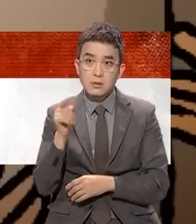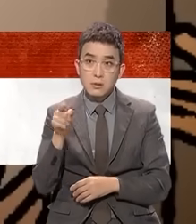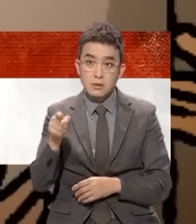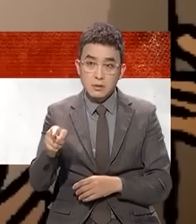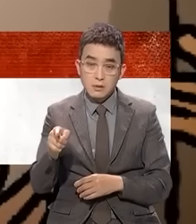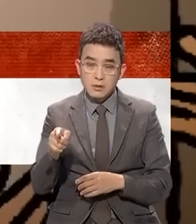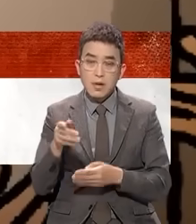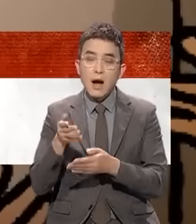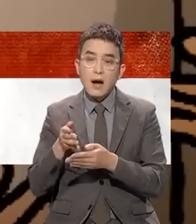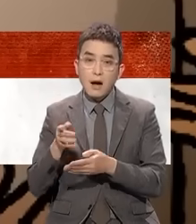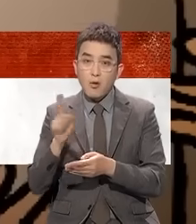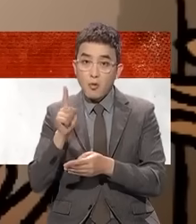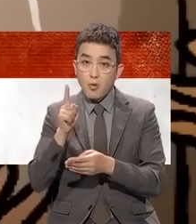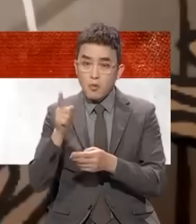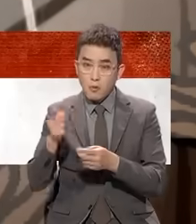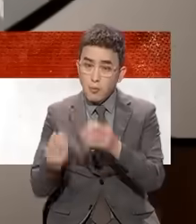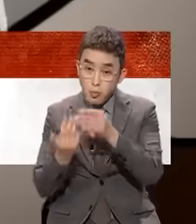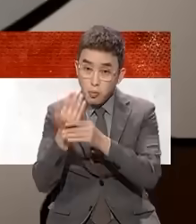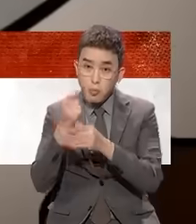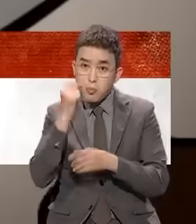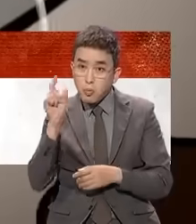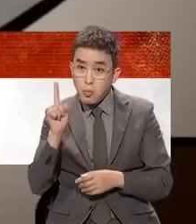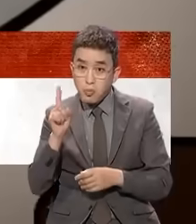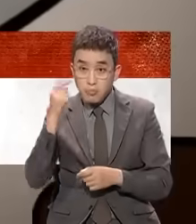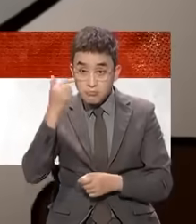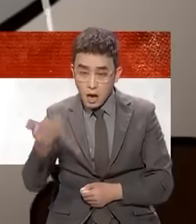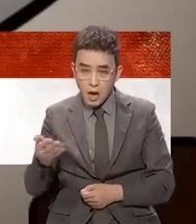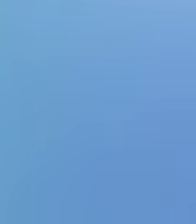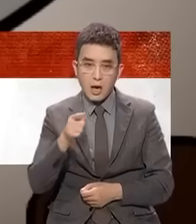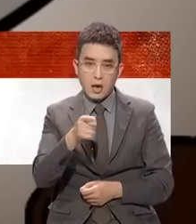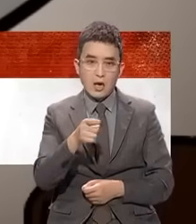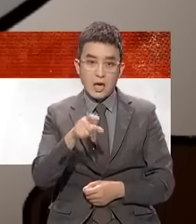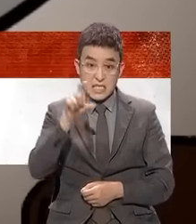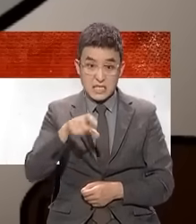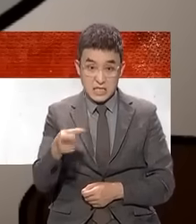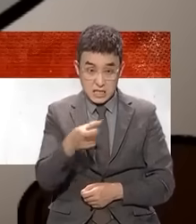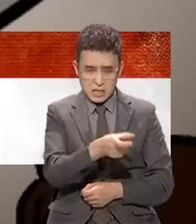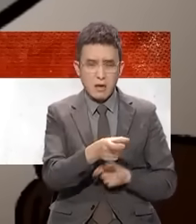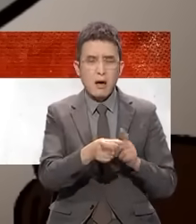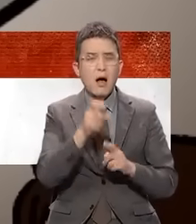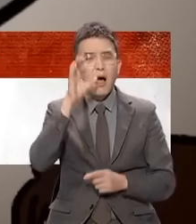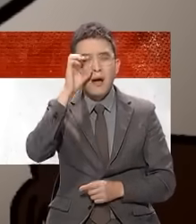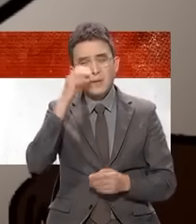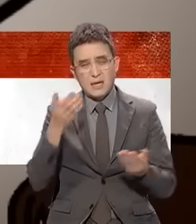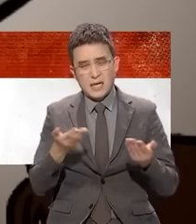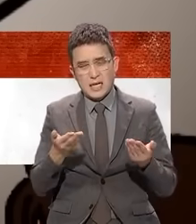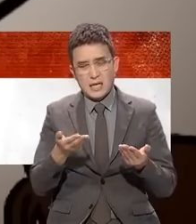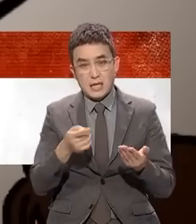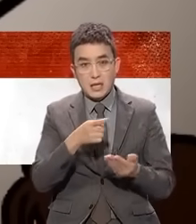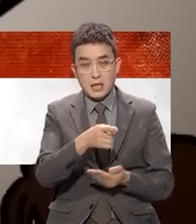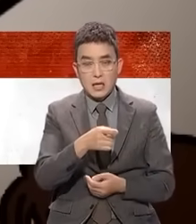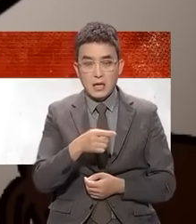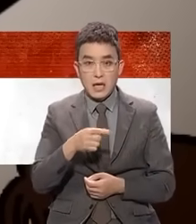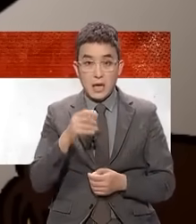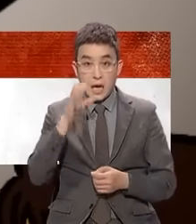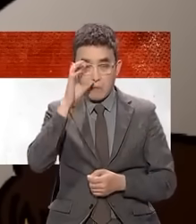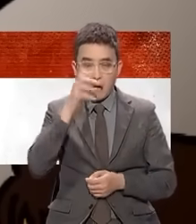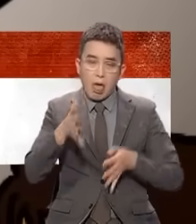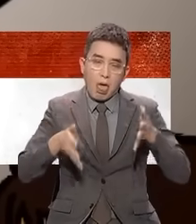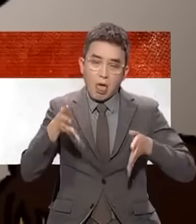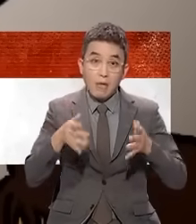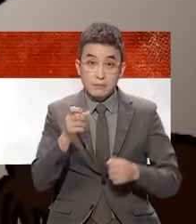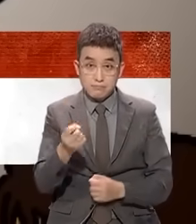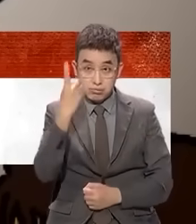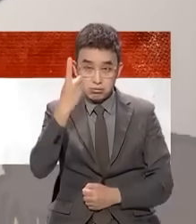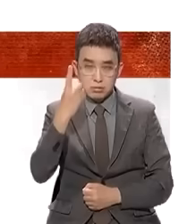뭐 그랬다 더 귀찮다는 이유만으로 투숙객에게 마스터키를 분출했다. 알바가 잘 몰라서 그런 거니까 너그러이 받아라는 식으로 네,